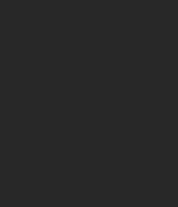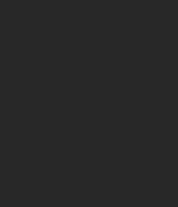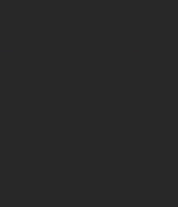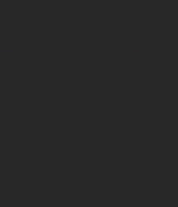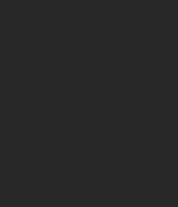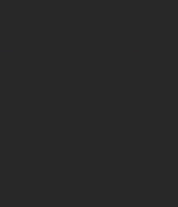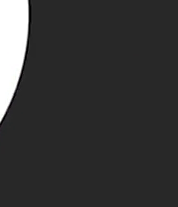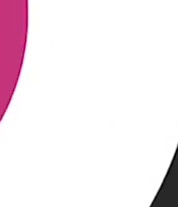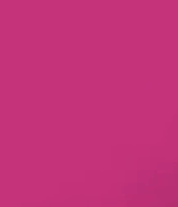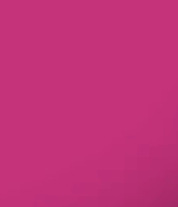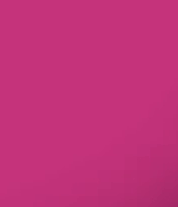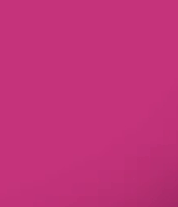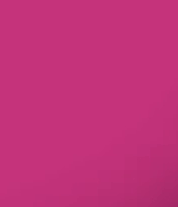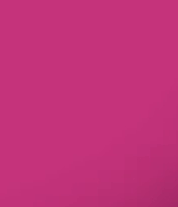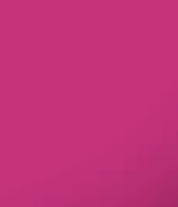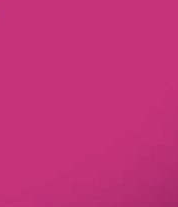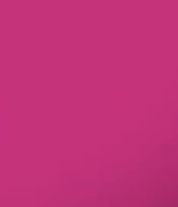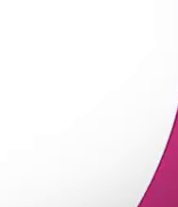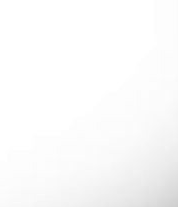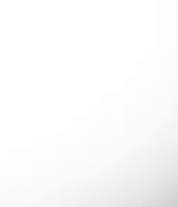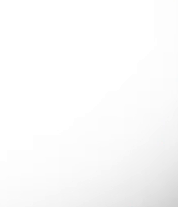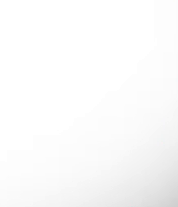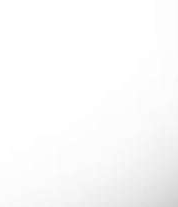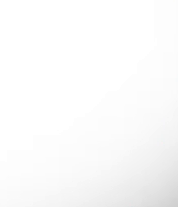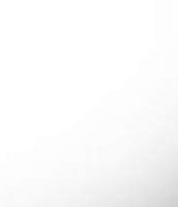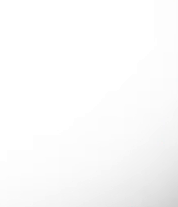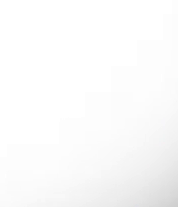Re, viss ēters ir te!